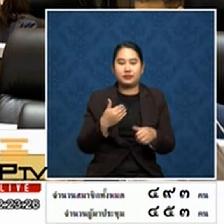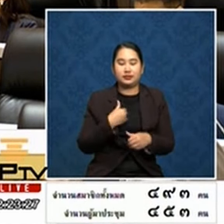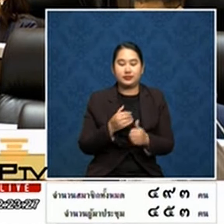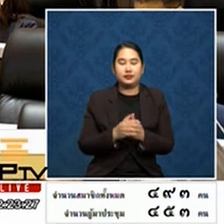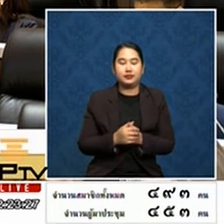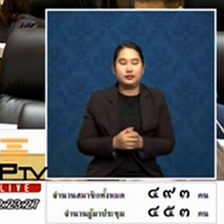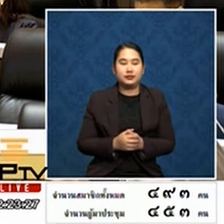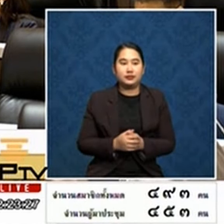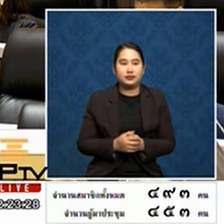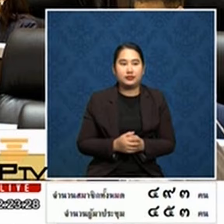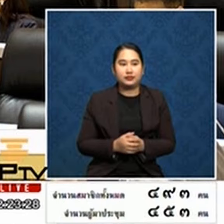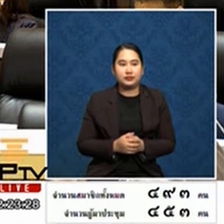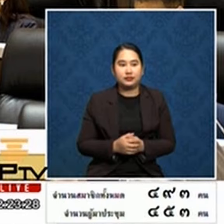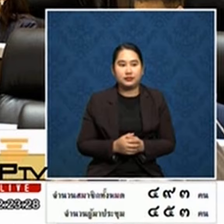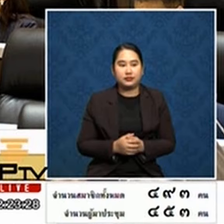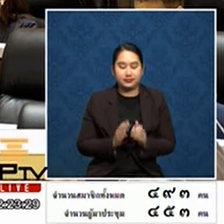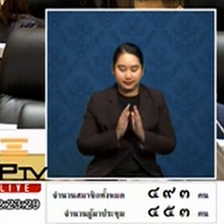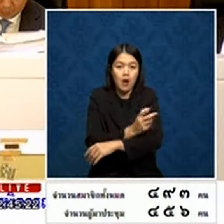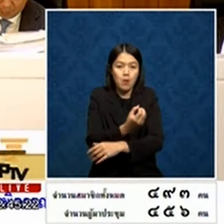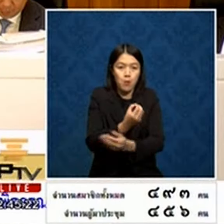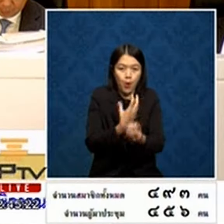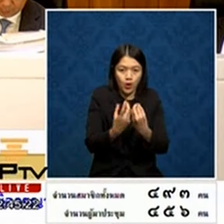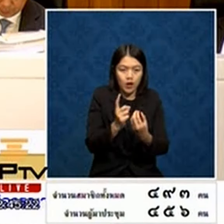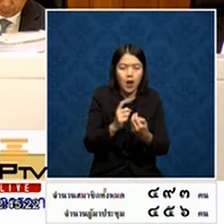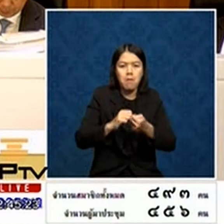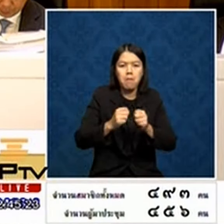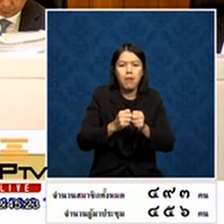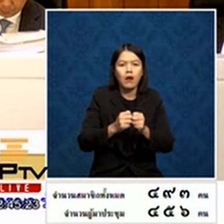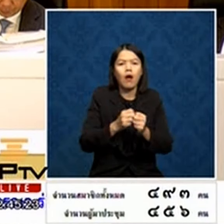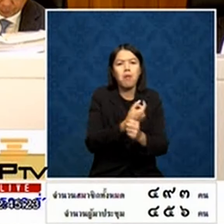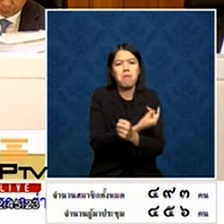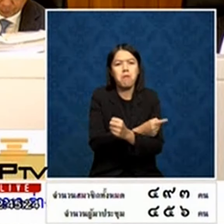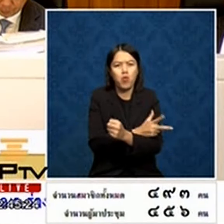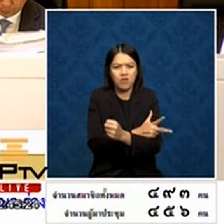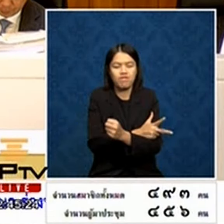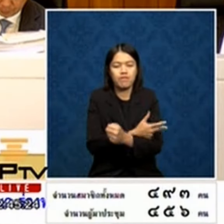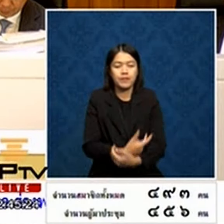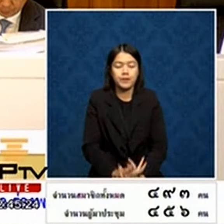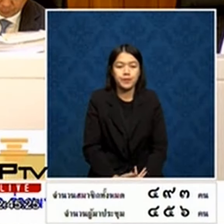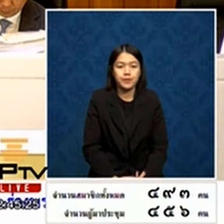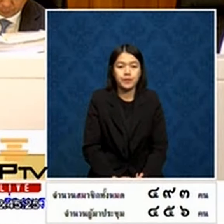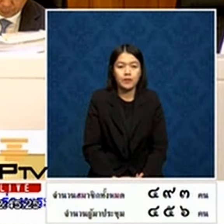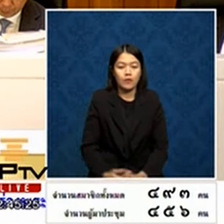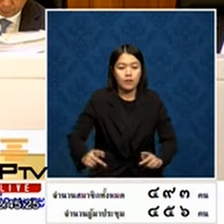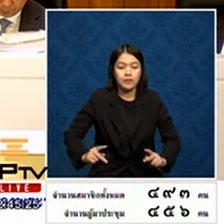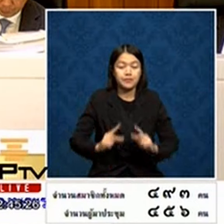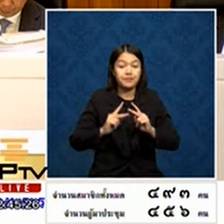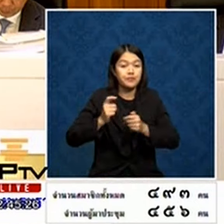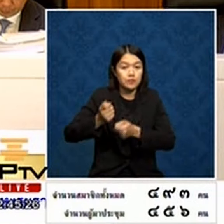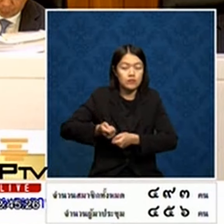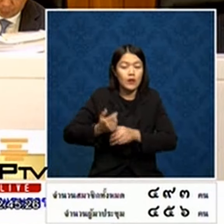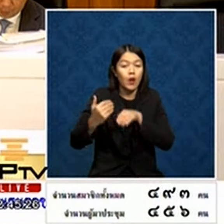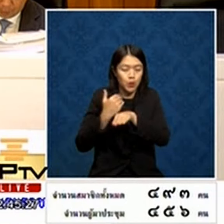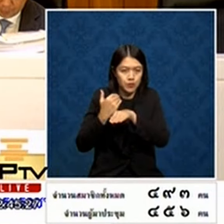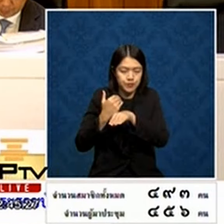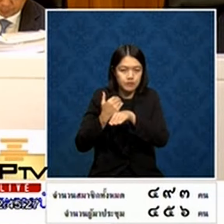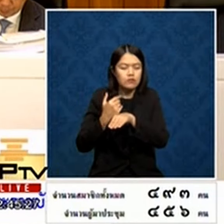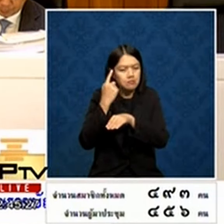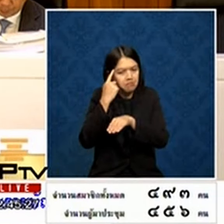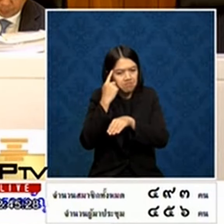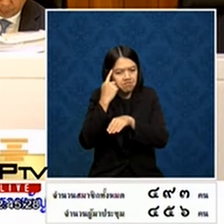เก็ตมากกว่าครับท่านประธานขอบคุณครับ ปัญหาของจังหวัดภูเก็ตนะคะทางกระทรวงคมนาคมเองก็ไม่ได้นิ่งนอนใจนะค